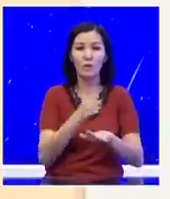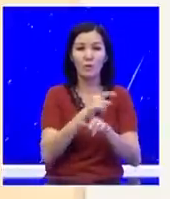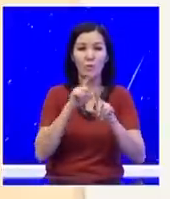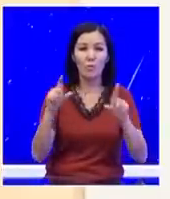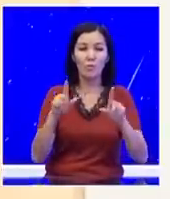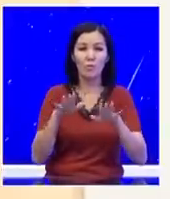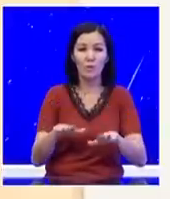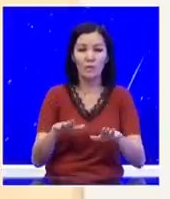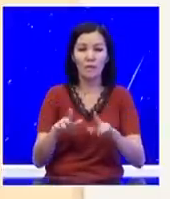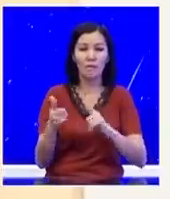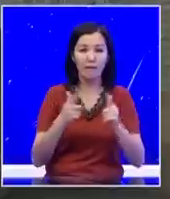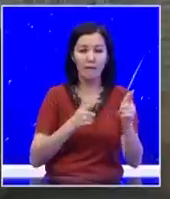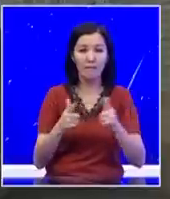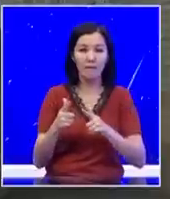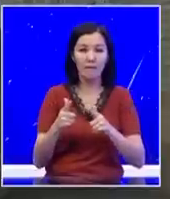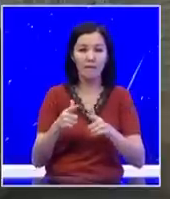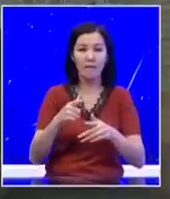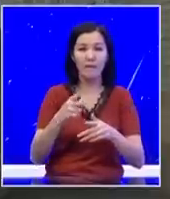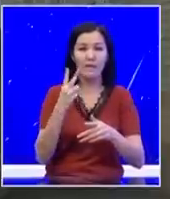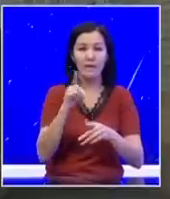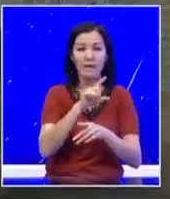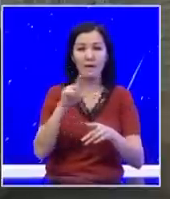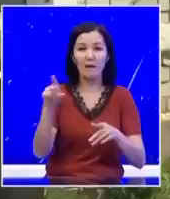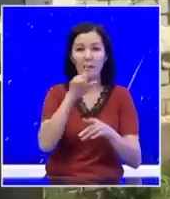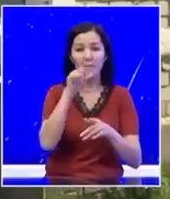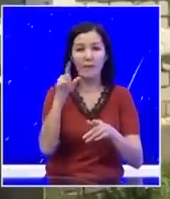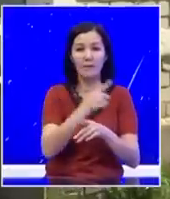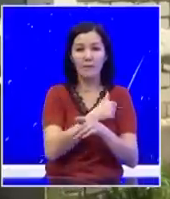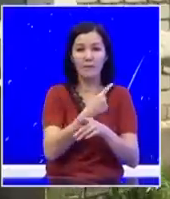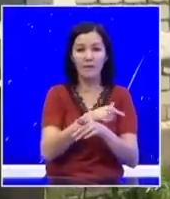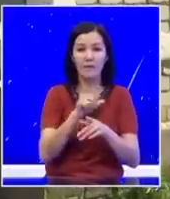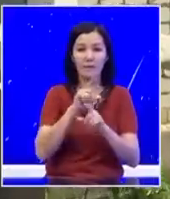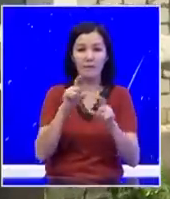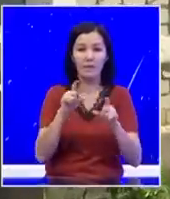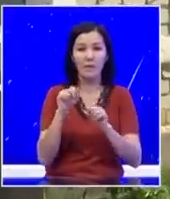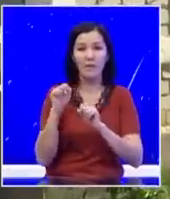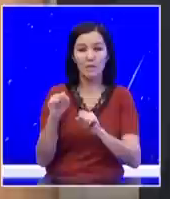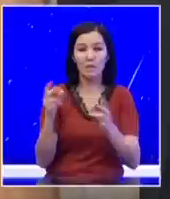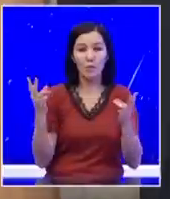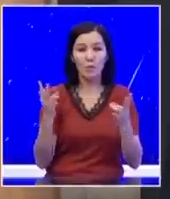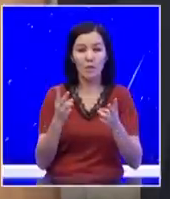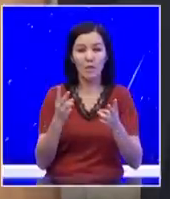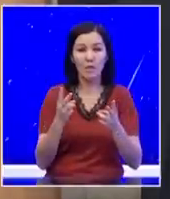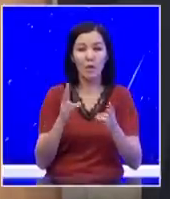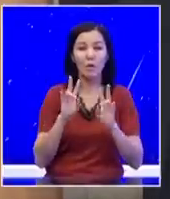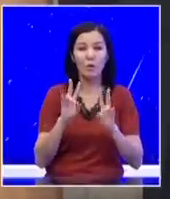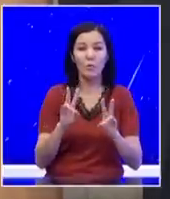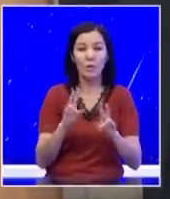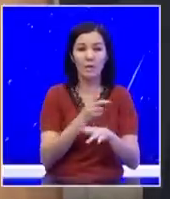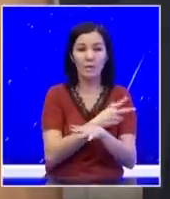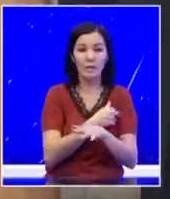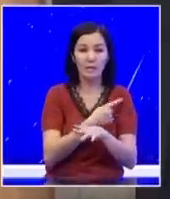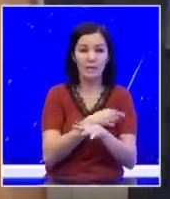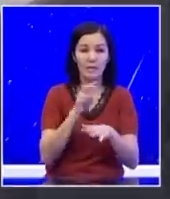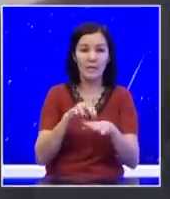әзірленген. Аталмыш орын аудандық аурухананың қос қабатты қосалқы емханасы. Сақтансаң сақтайды. Сүзгі бөліміндегі дәрігерлерде